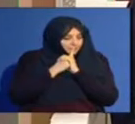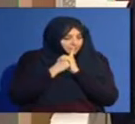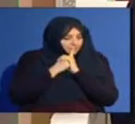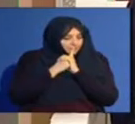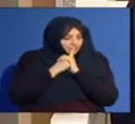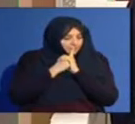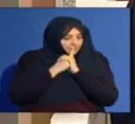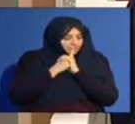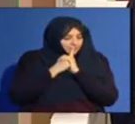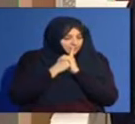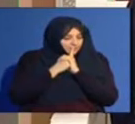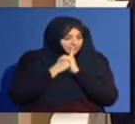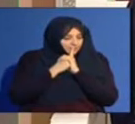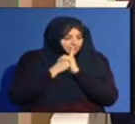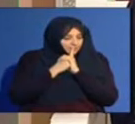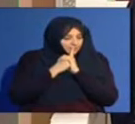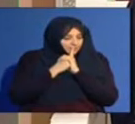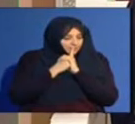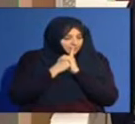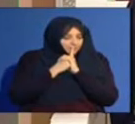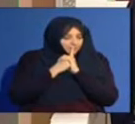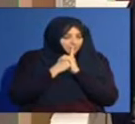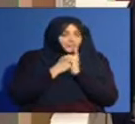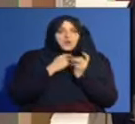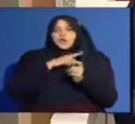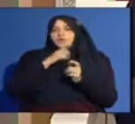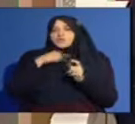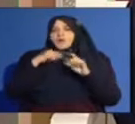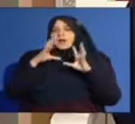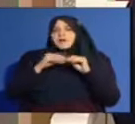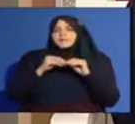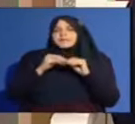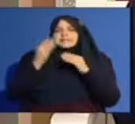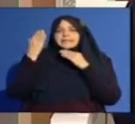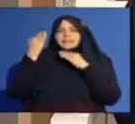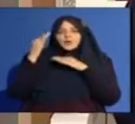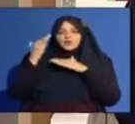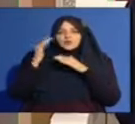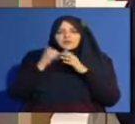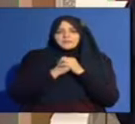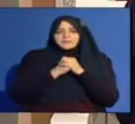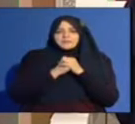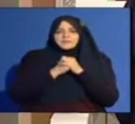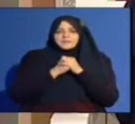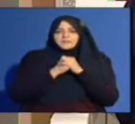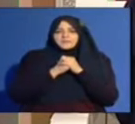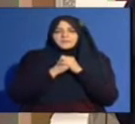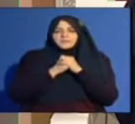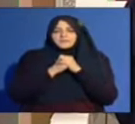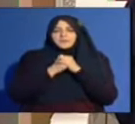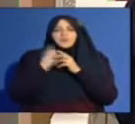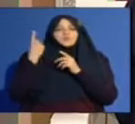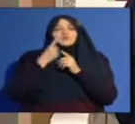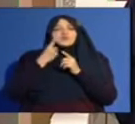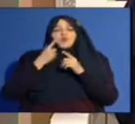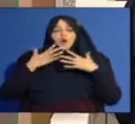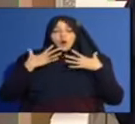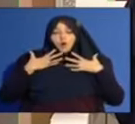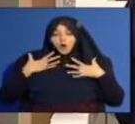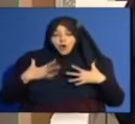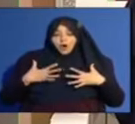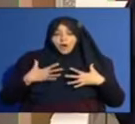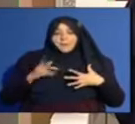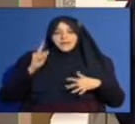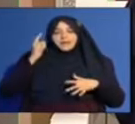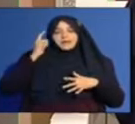كيما احنا رانا في الغربه هنا دائما حنايا هنايا الجسد نتاعنا هنايا،